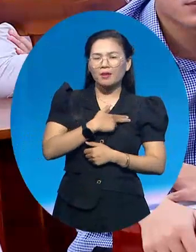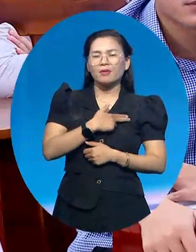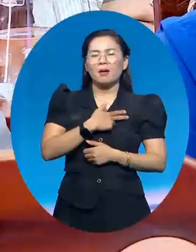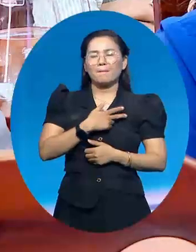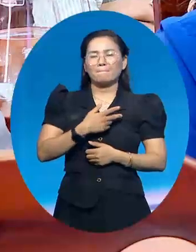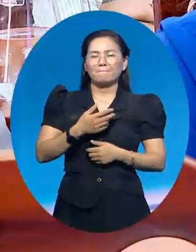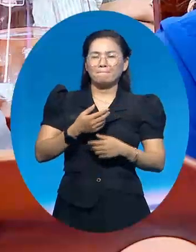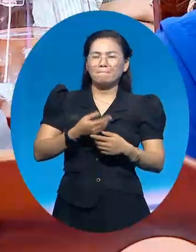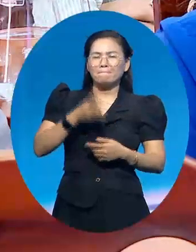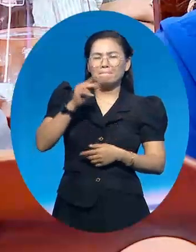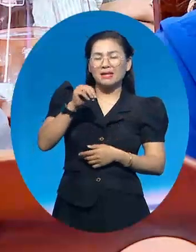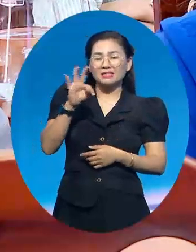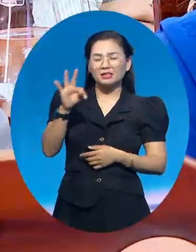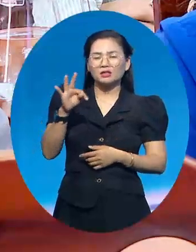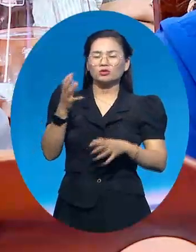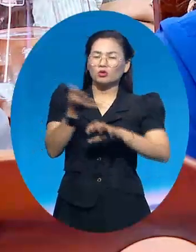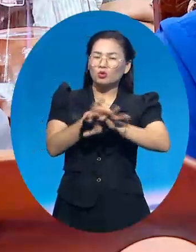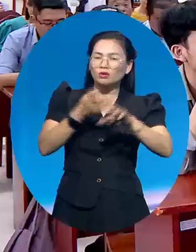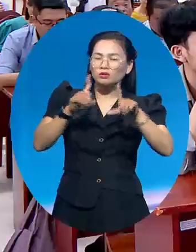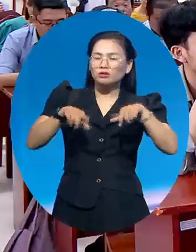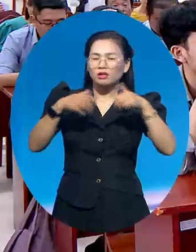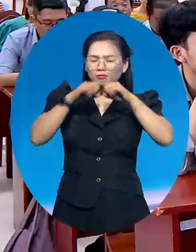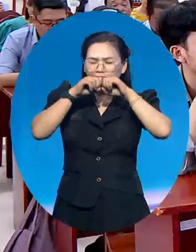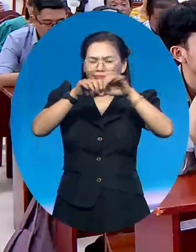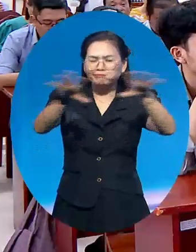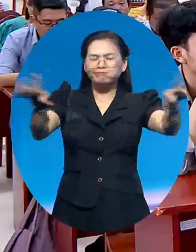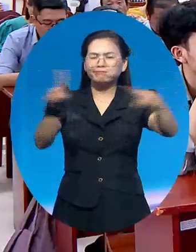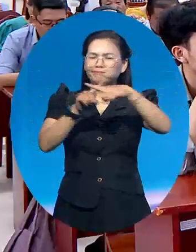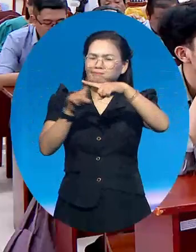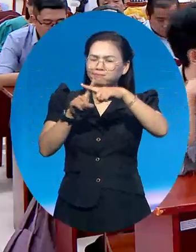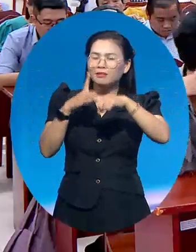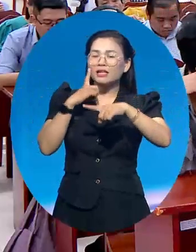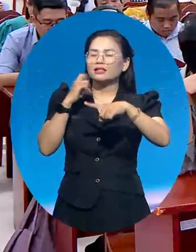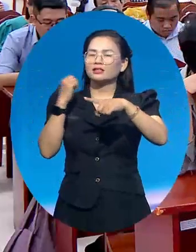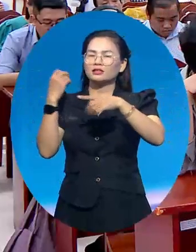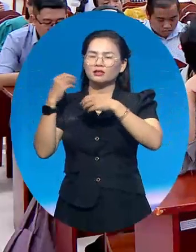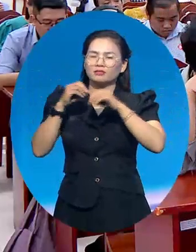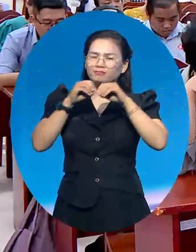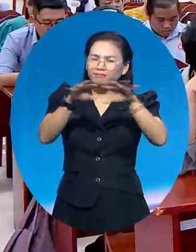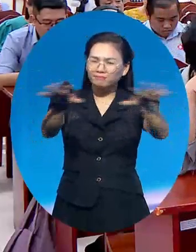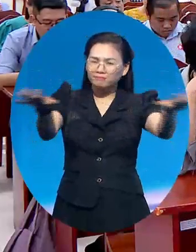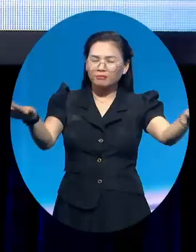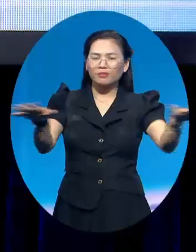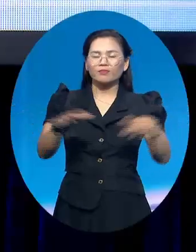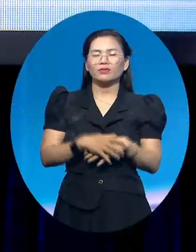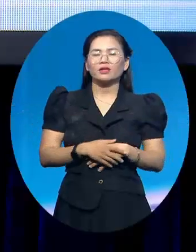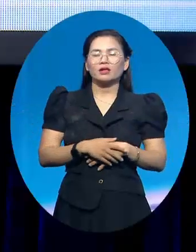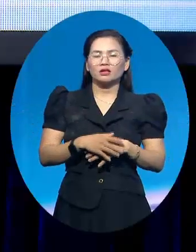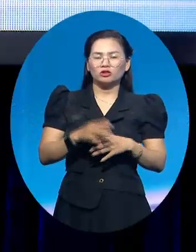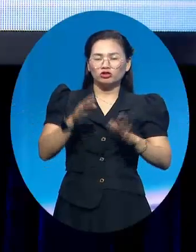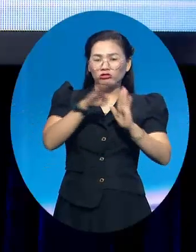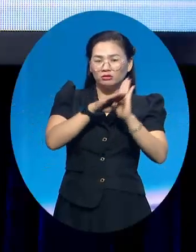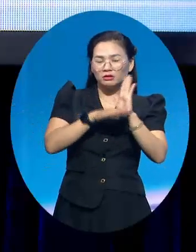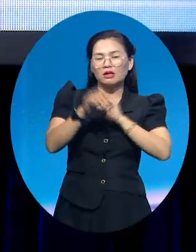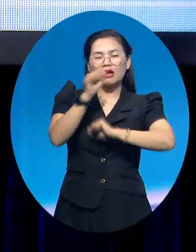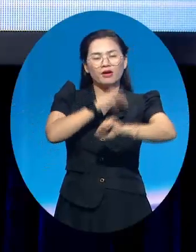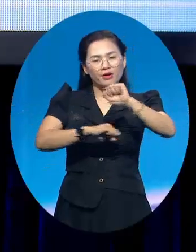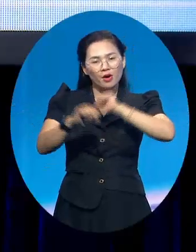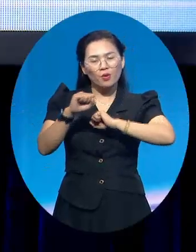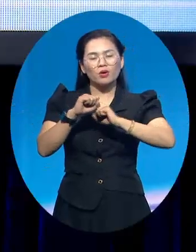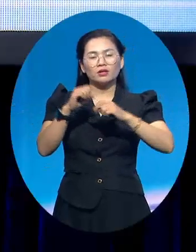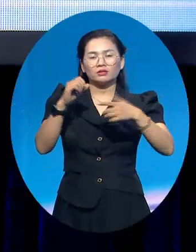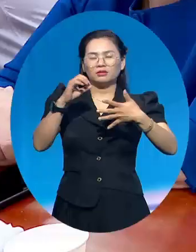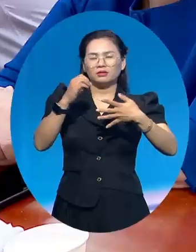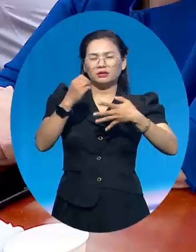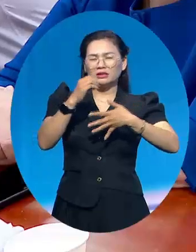khối đại đoàn kết toàn dân tộc trong sự nghiệp phát triển và xây dựng đất nước, về kết quả triển khai thực hiện chương trình hành động và những chỉ tiêu phấn đấu